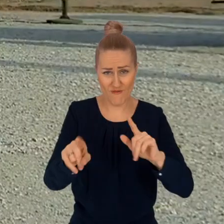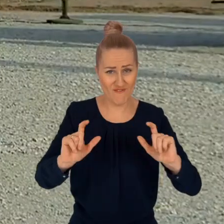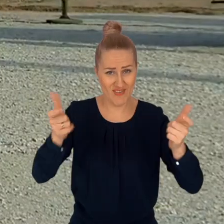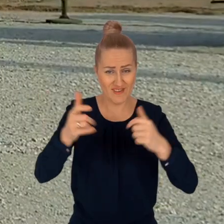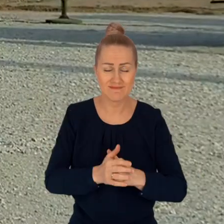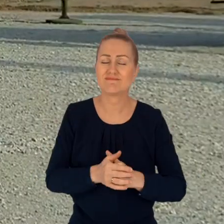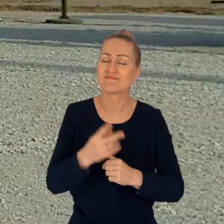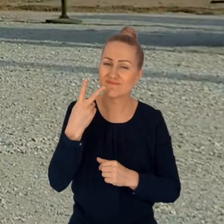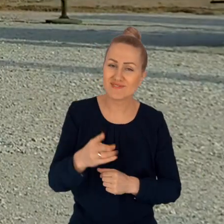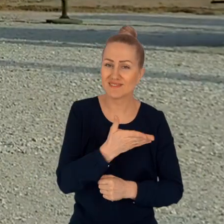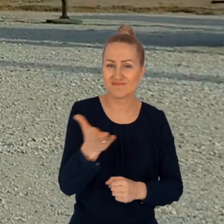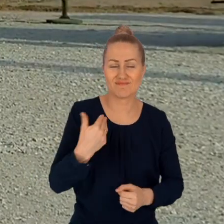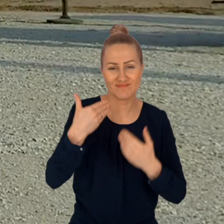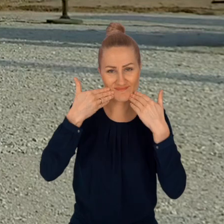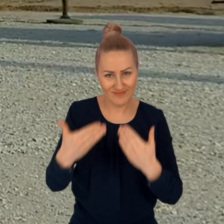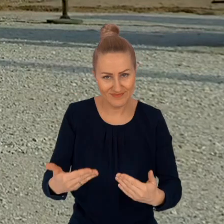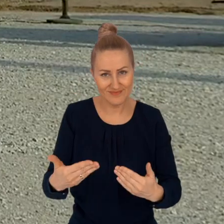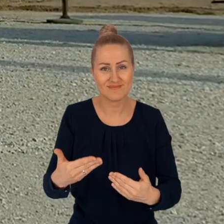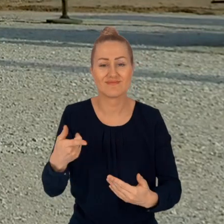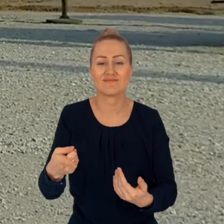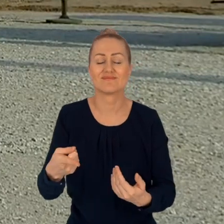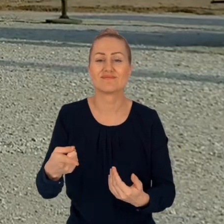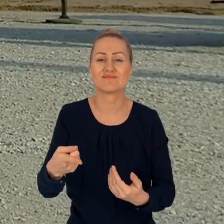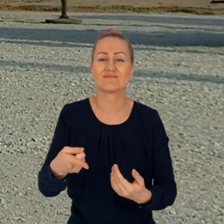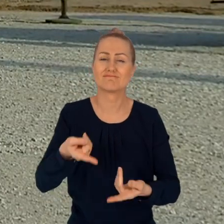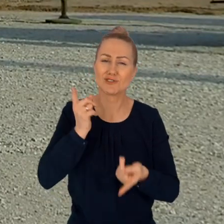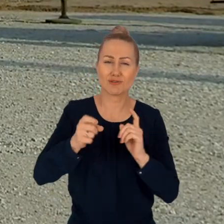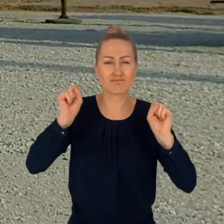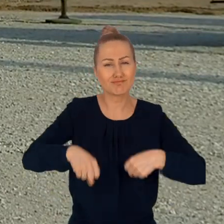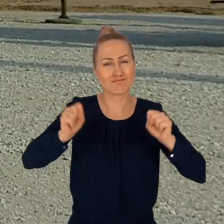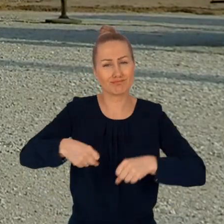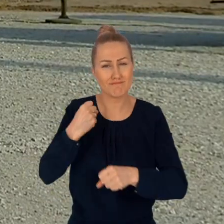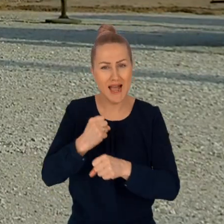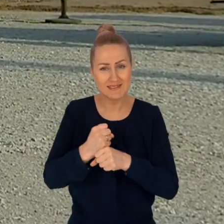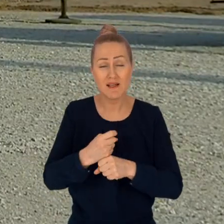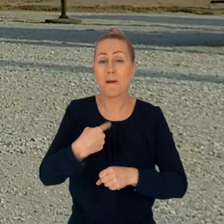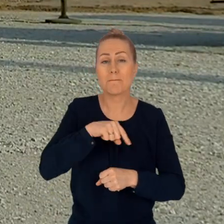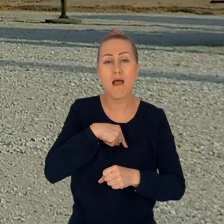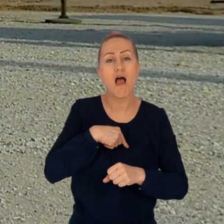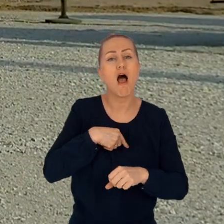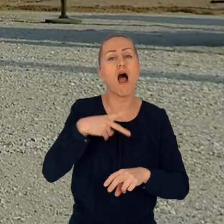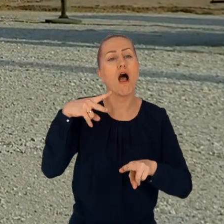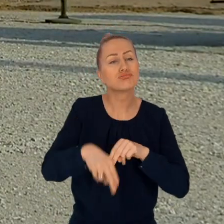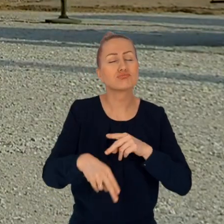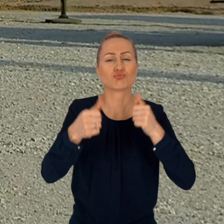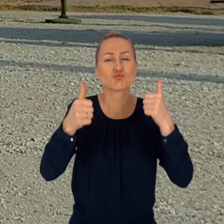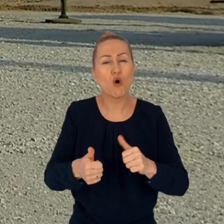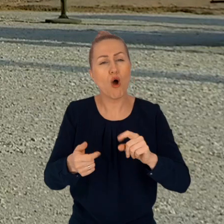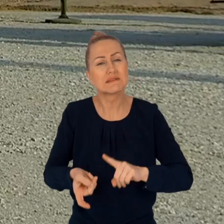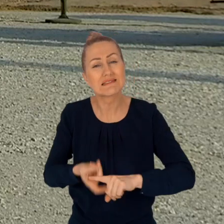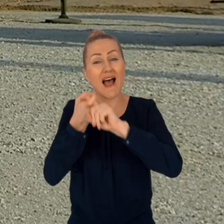Jeszcze raz bardzo dziękuję za wysokie tempo prac. My się nie zatrzymujemy, proszę Państwa. W